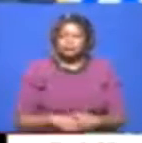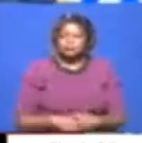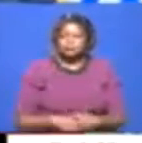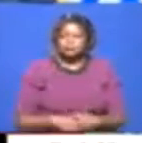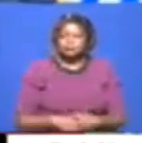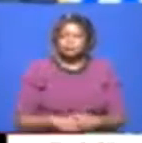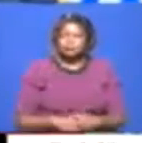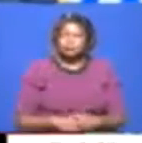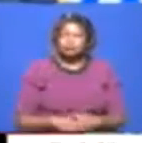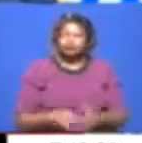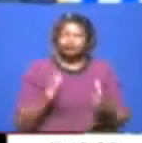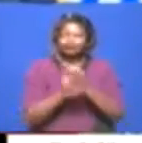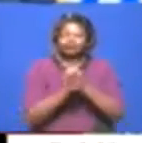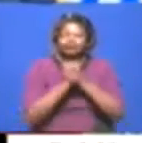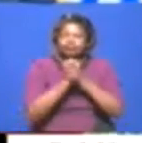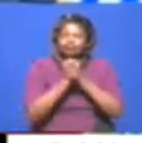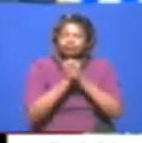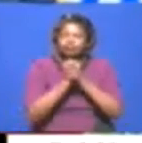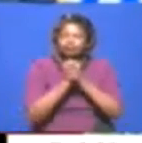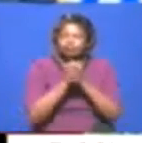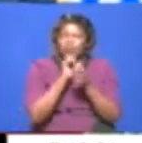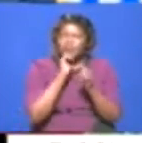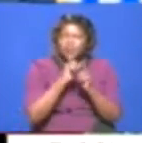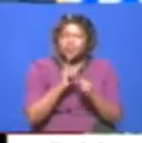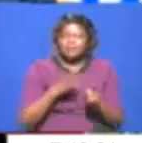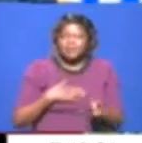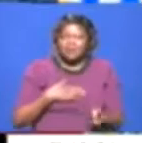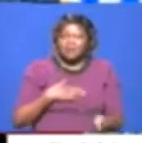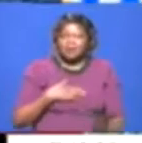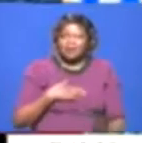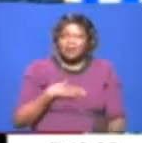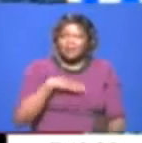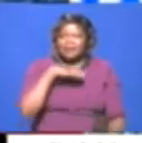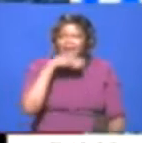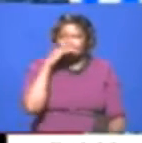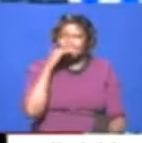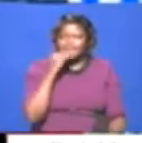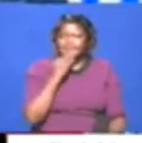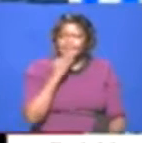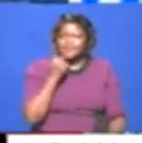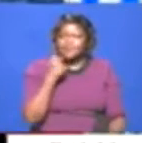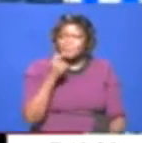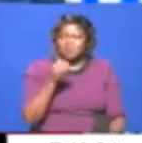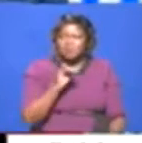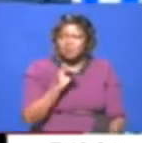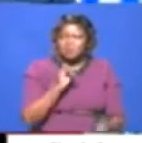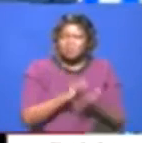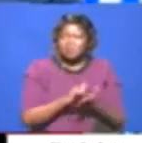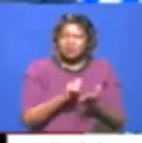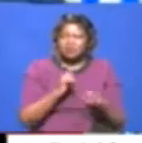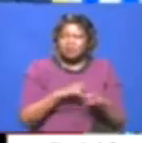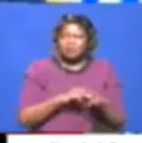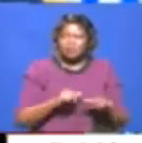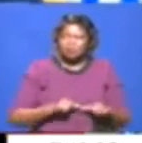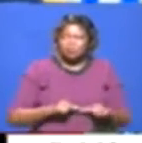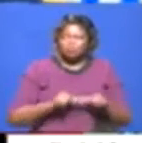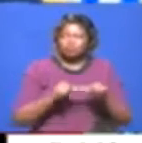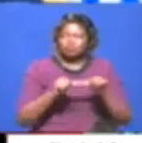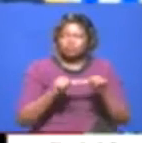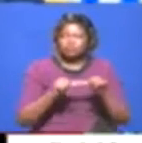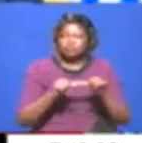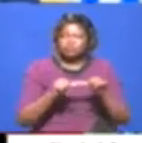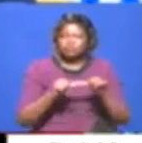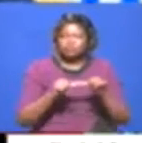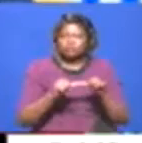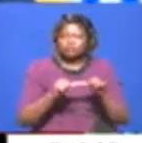Ninawatuma na salamu kwa ndugu yangu Musalia Ndaba. Mumwambie akiendelea kusalia hapo katikati kwa